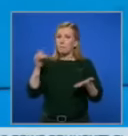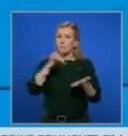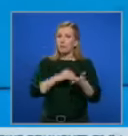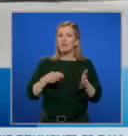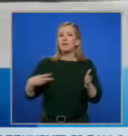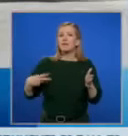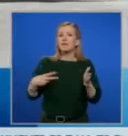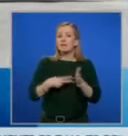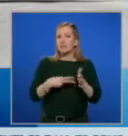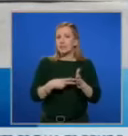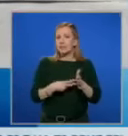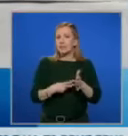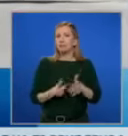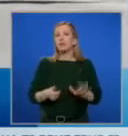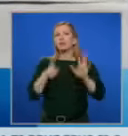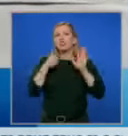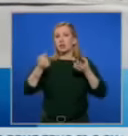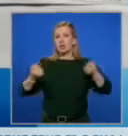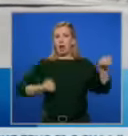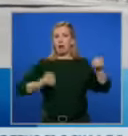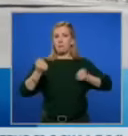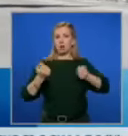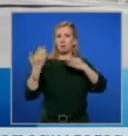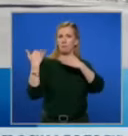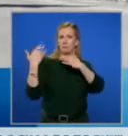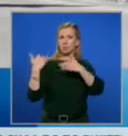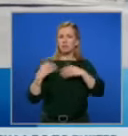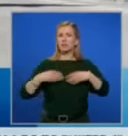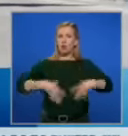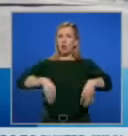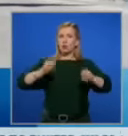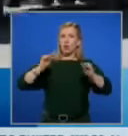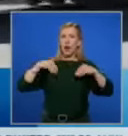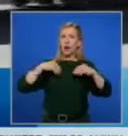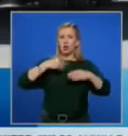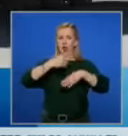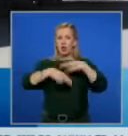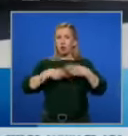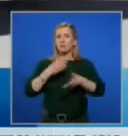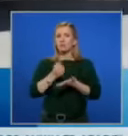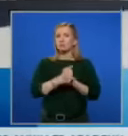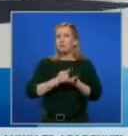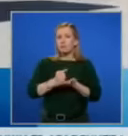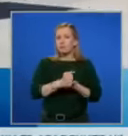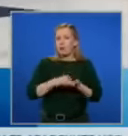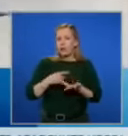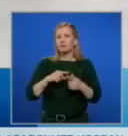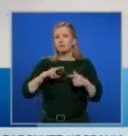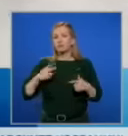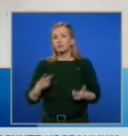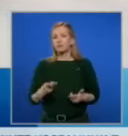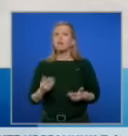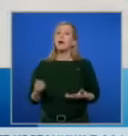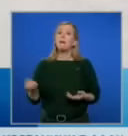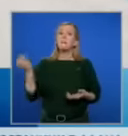провинция Идлиб. Те превозват превързочни материали, медикаменти и одеяла. Пристигането на пратката е било планирано преди бедствието, но